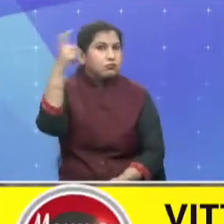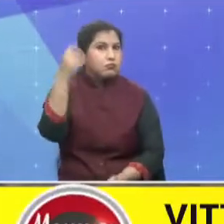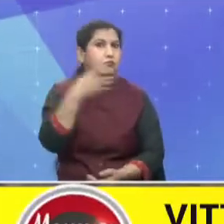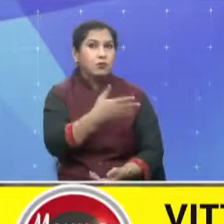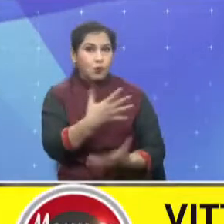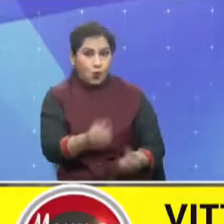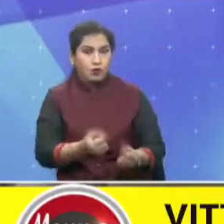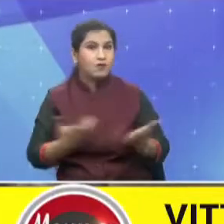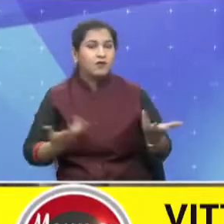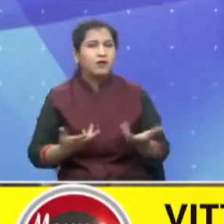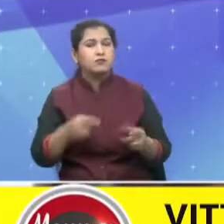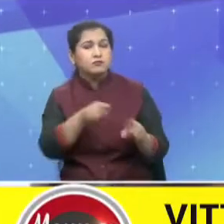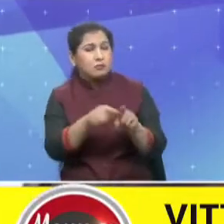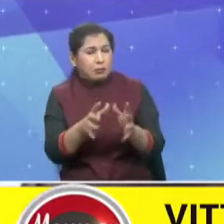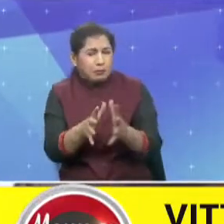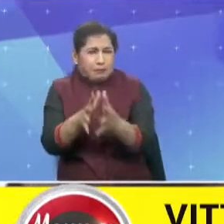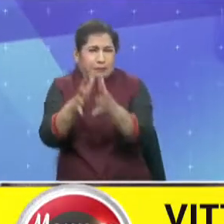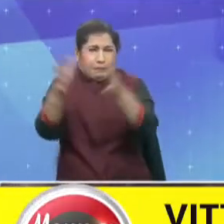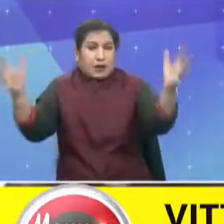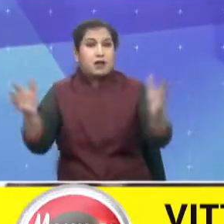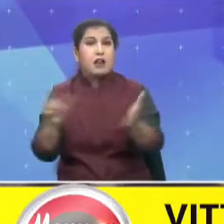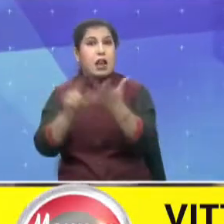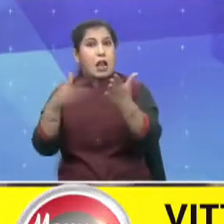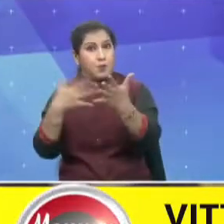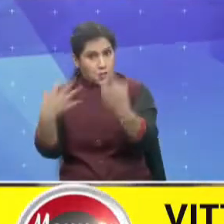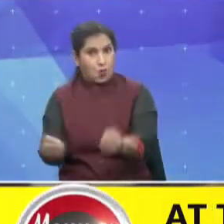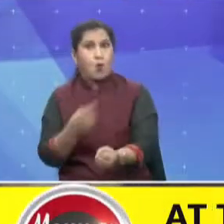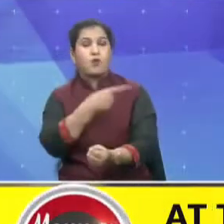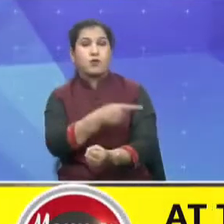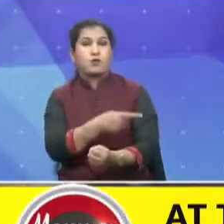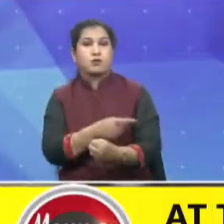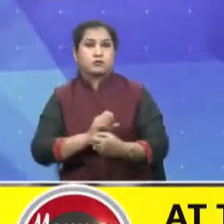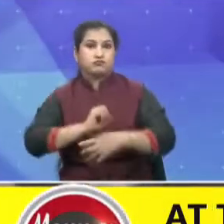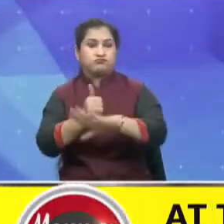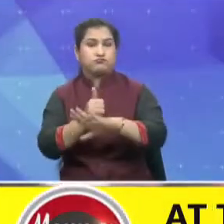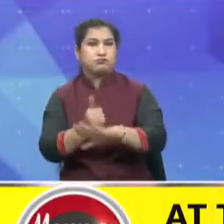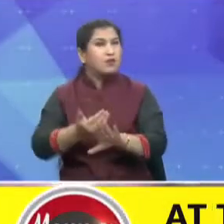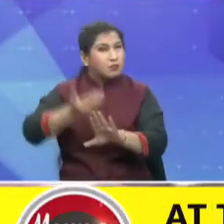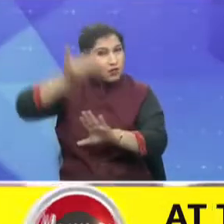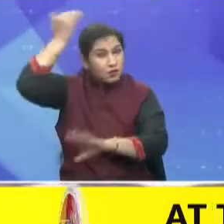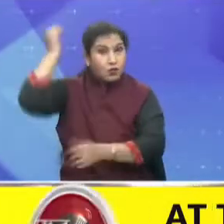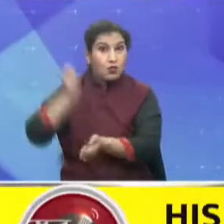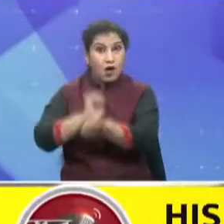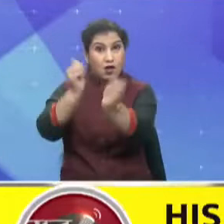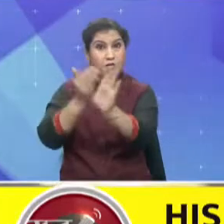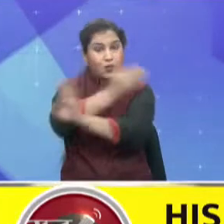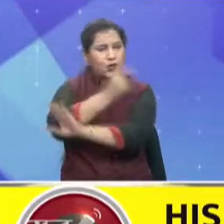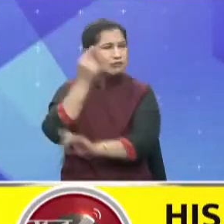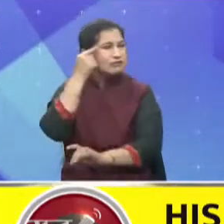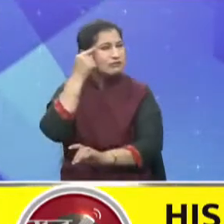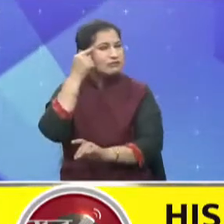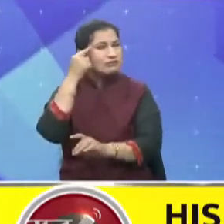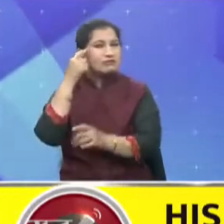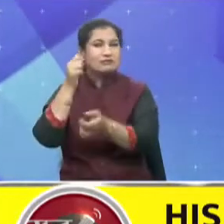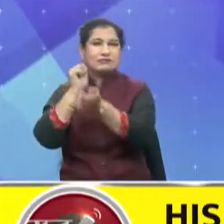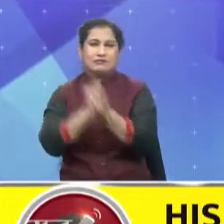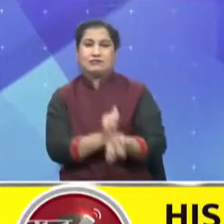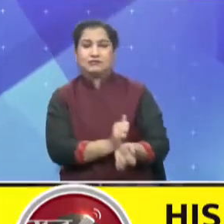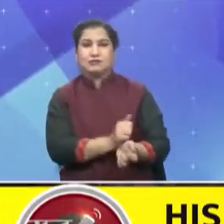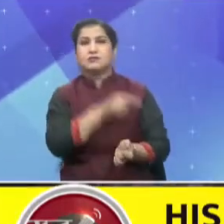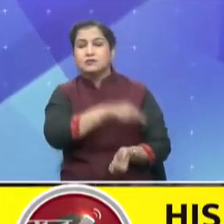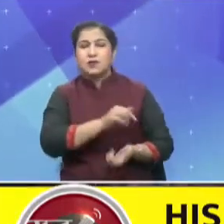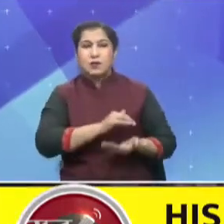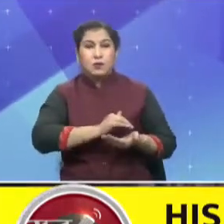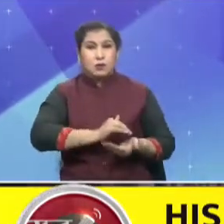थी, कोई एक बड़ी सी लाइब्रेरी खोले। देश तब गुलाम था, कुछ परिस्थितियां ऐसी थी कि बचपन का